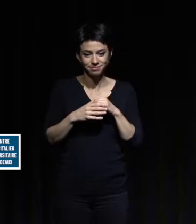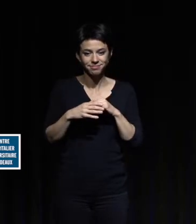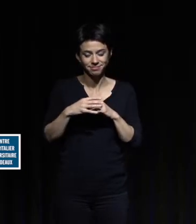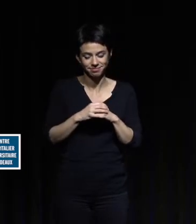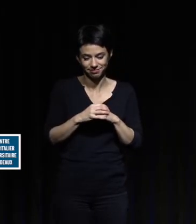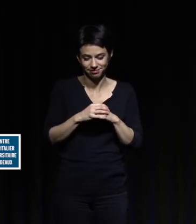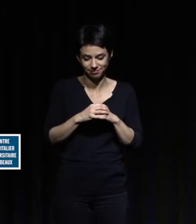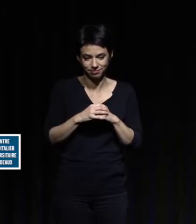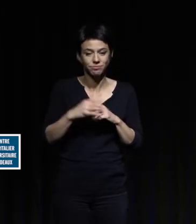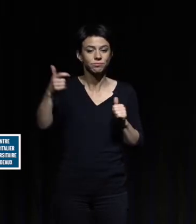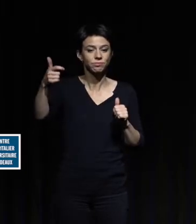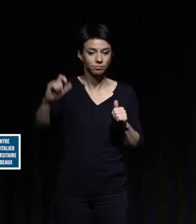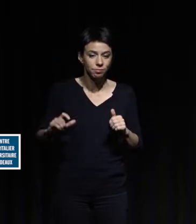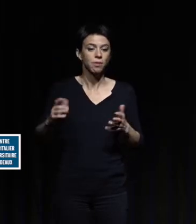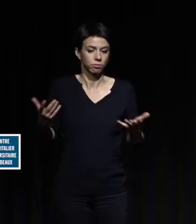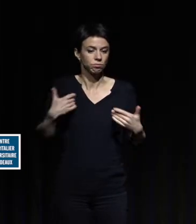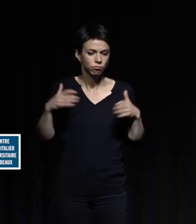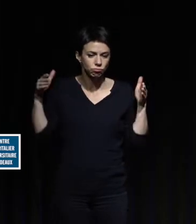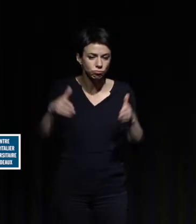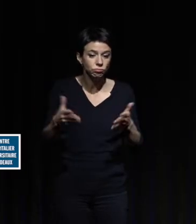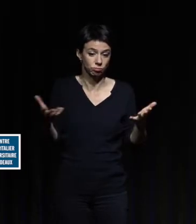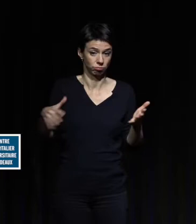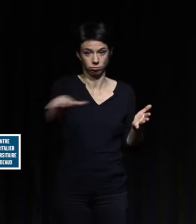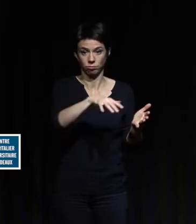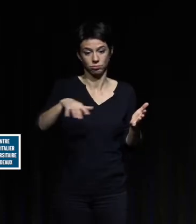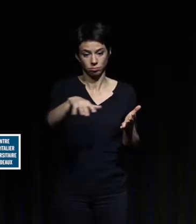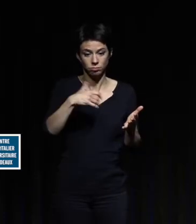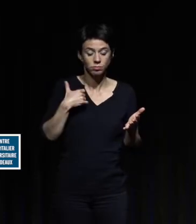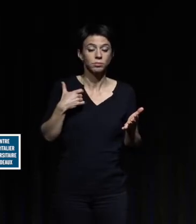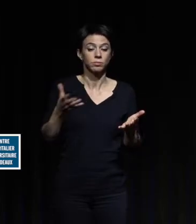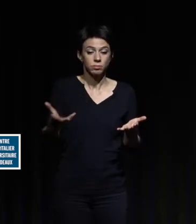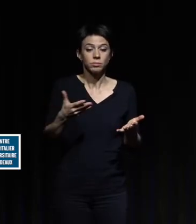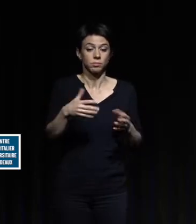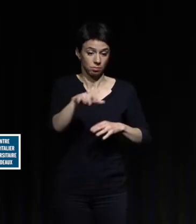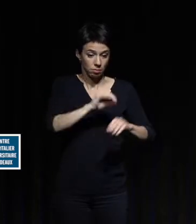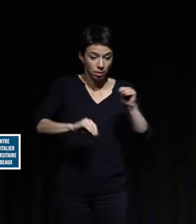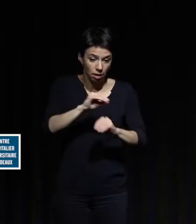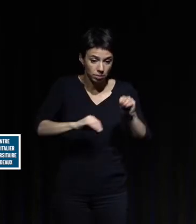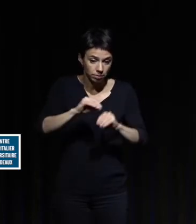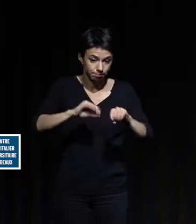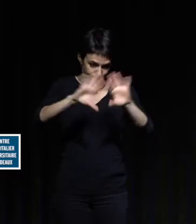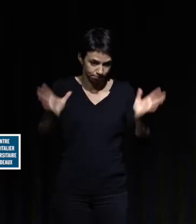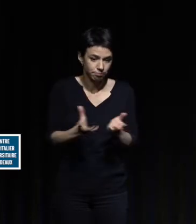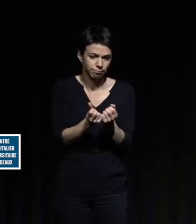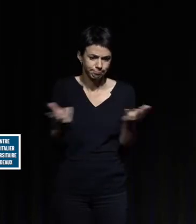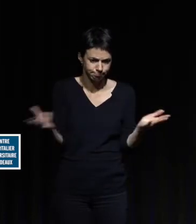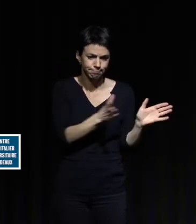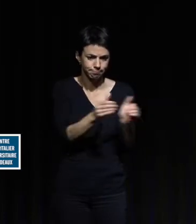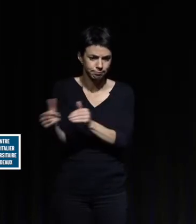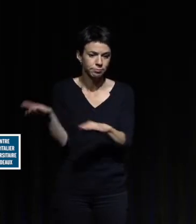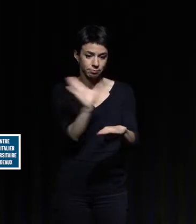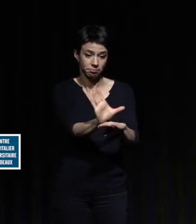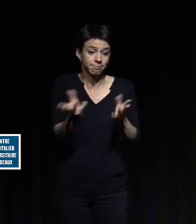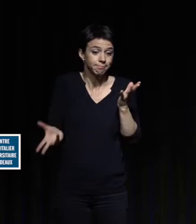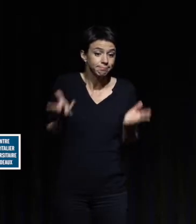finalement à la prise en charge thérapeutique, sachant que soit je resterai avec mon diagnostic en image et je n'arriverai